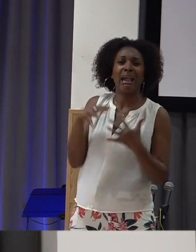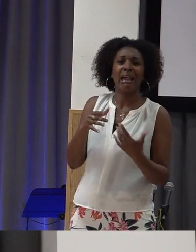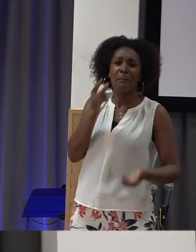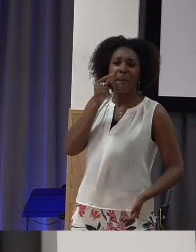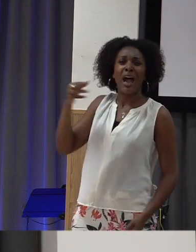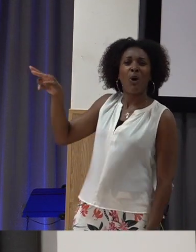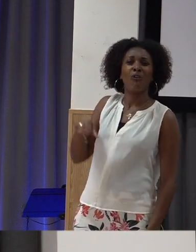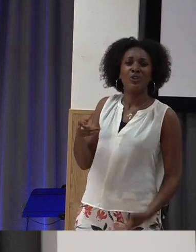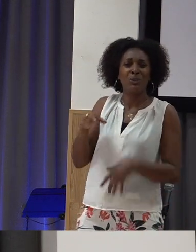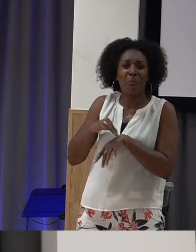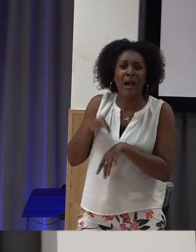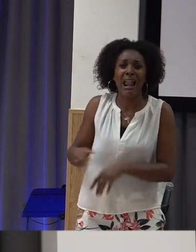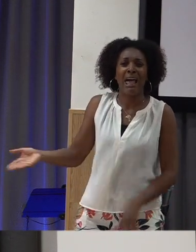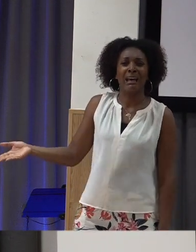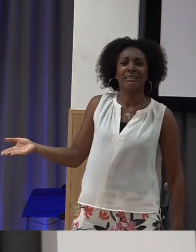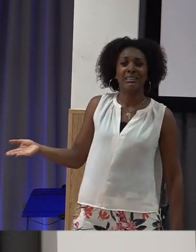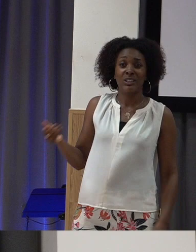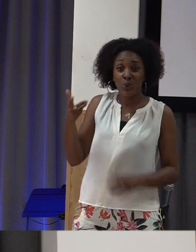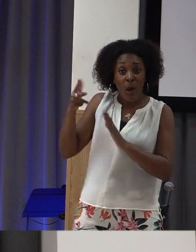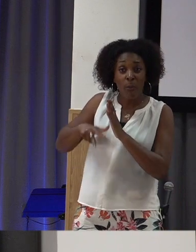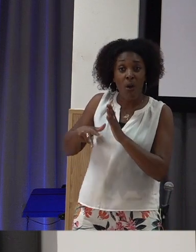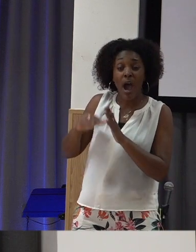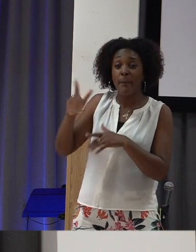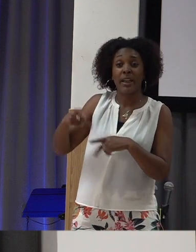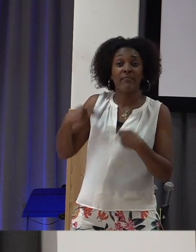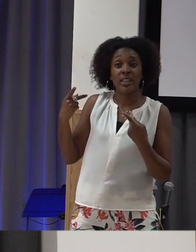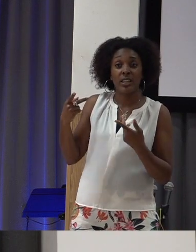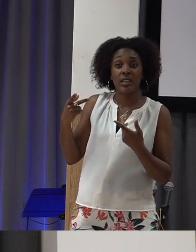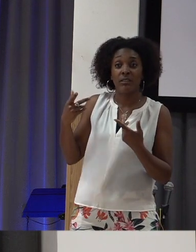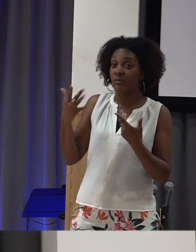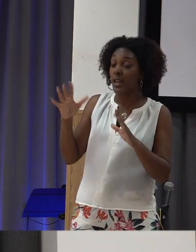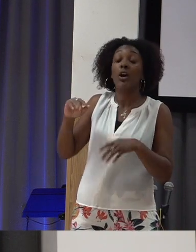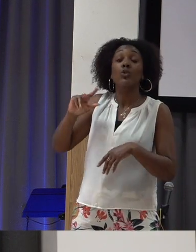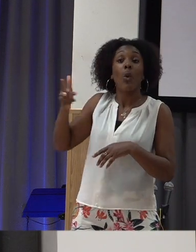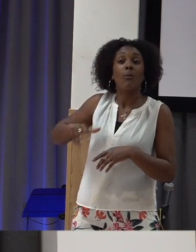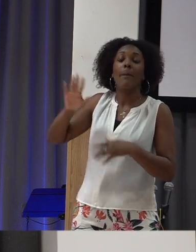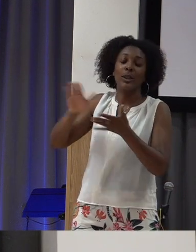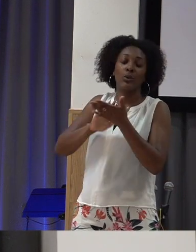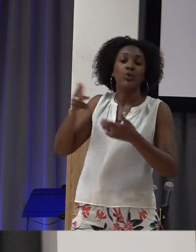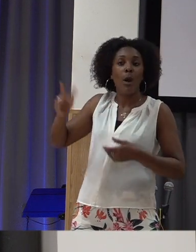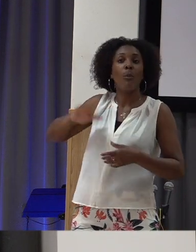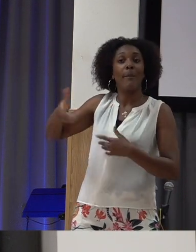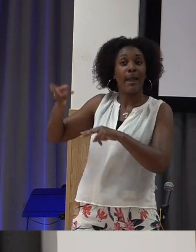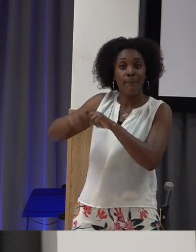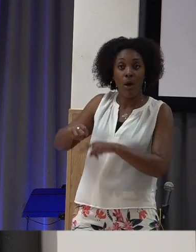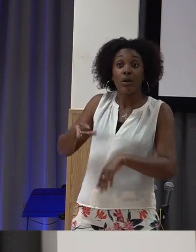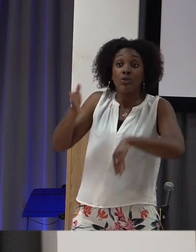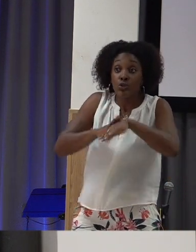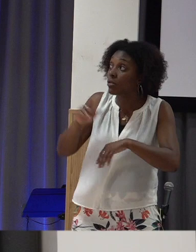est revenu malade et il n'avait plus que 3 mois à vivre, et Dieu l'a guéri. Il septicémie, pleurésie